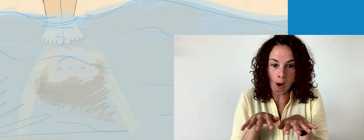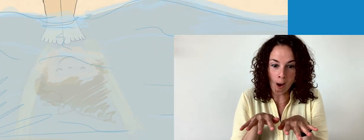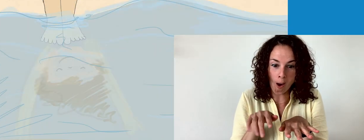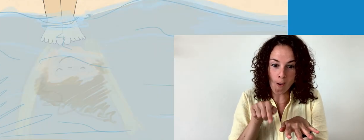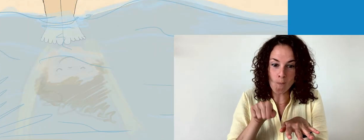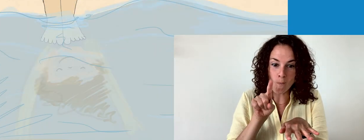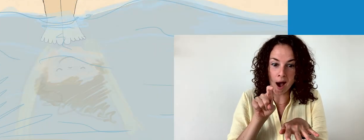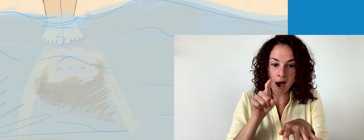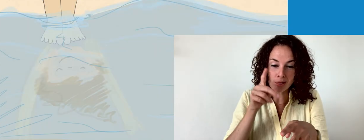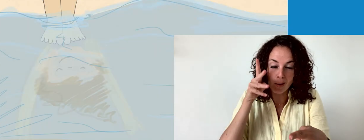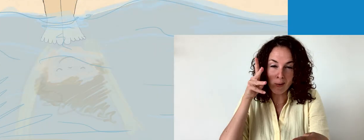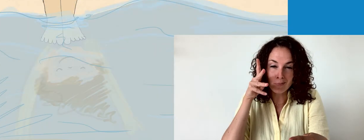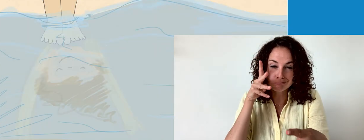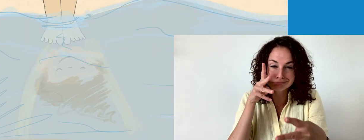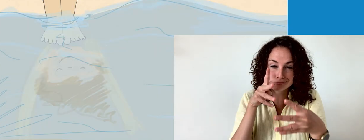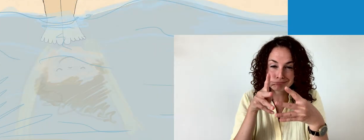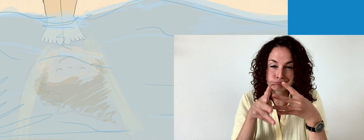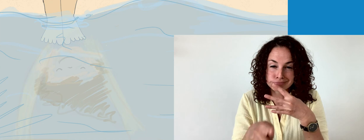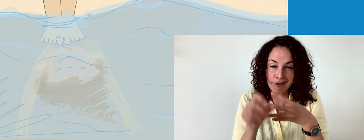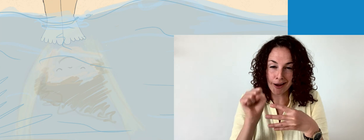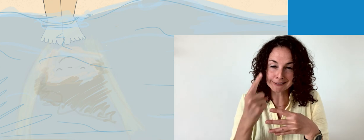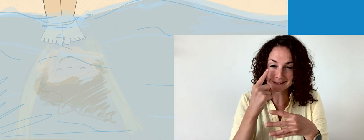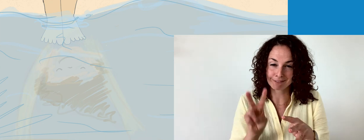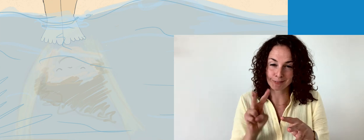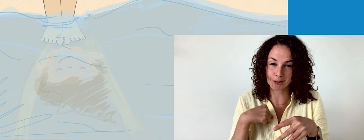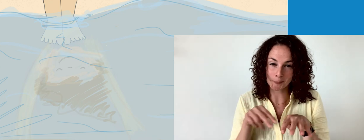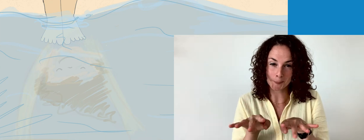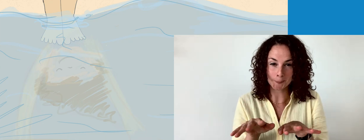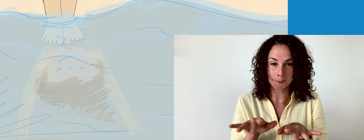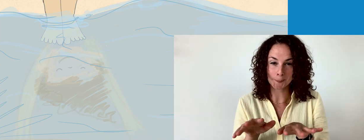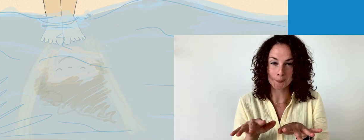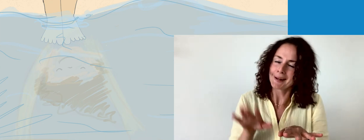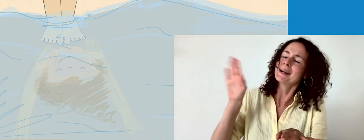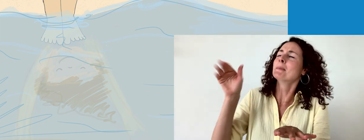Het water is zo helder Dat ze haar eigen voetjes kan zien